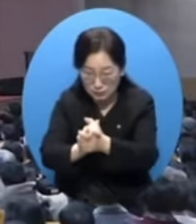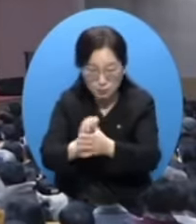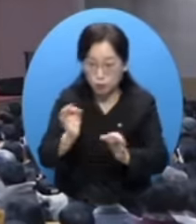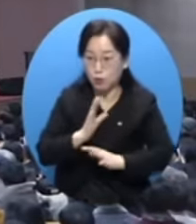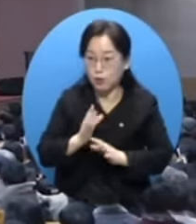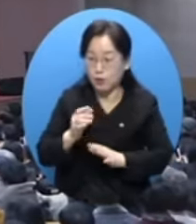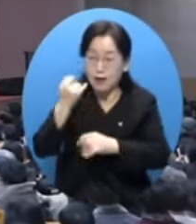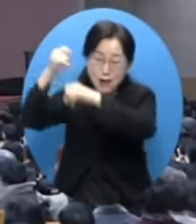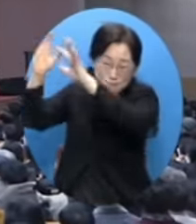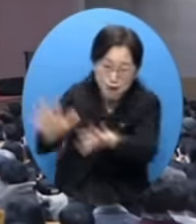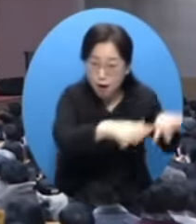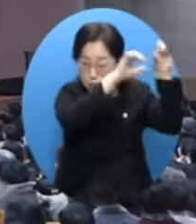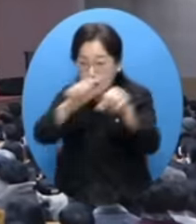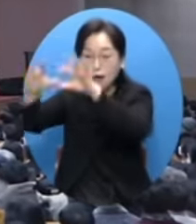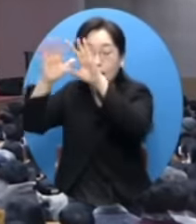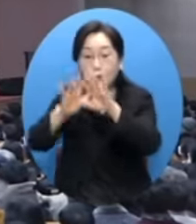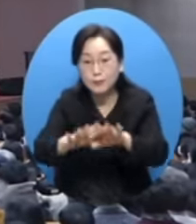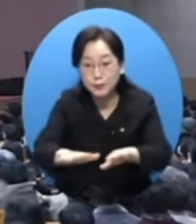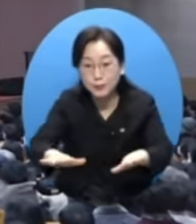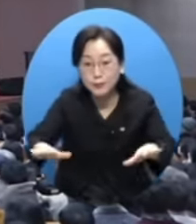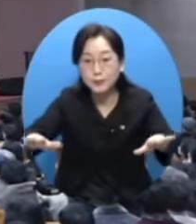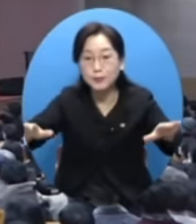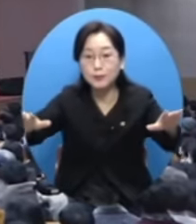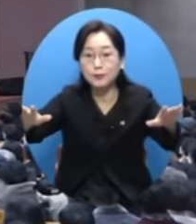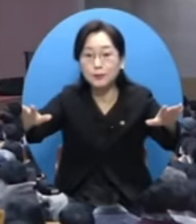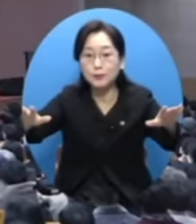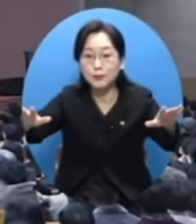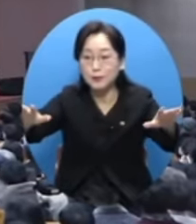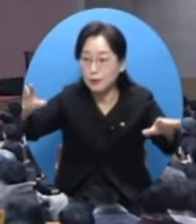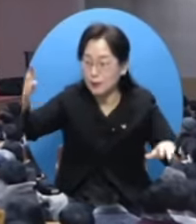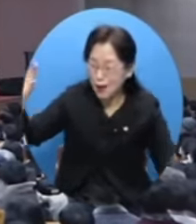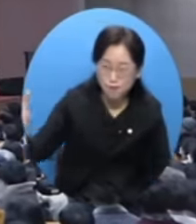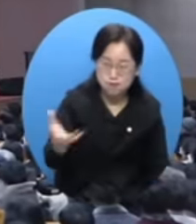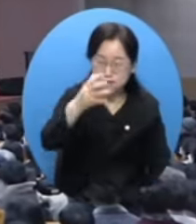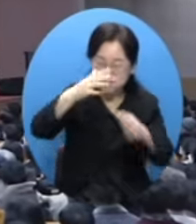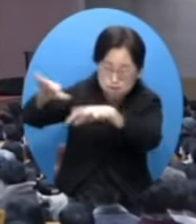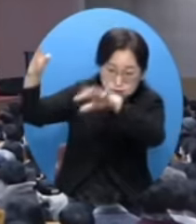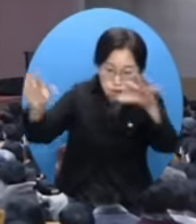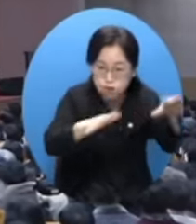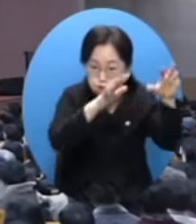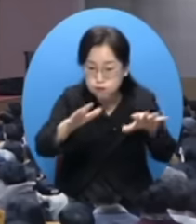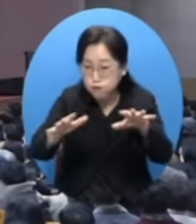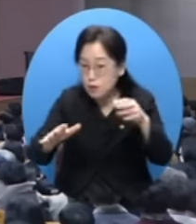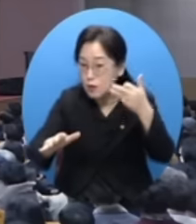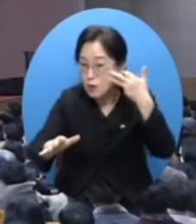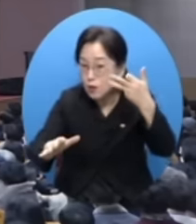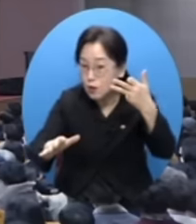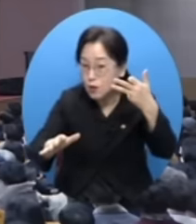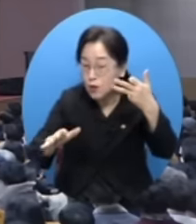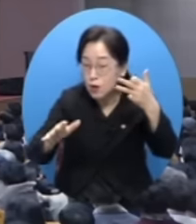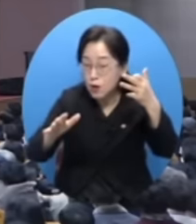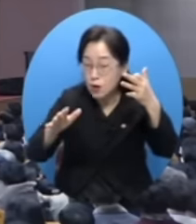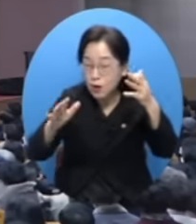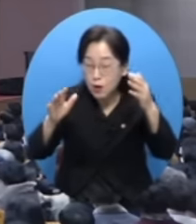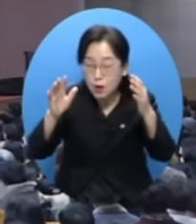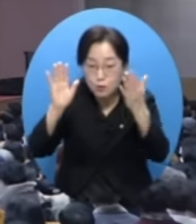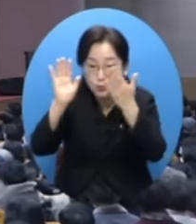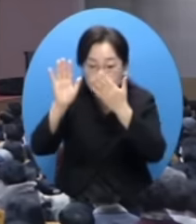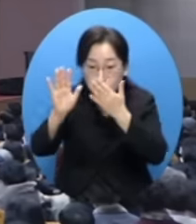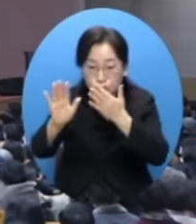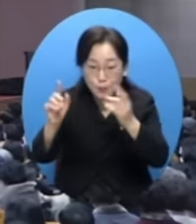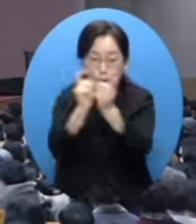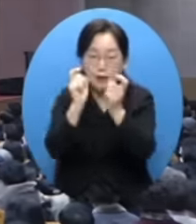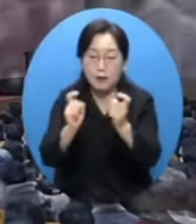풍랑이 잔잔히 지면서 폭포를 만난 지 18대 되는 날 무사히 모두가